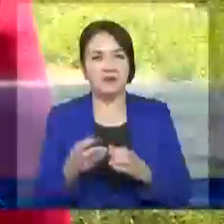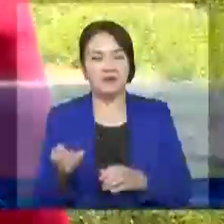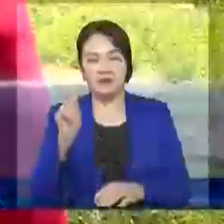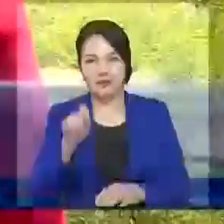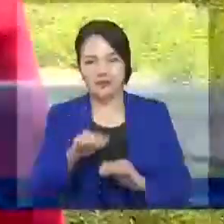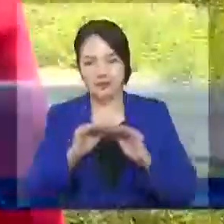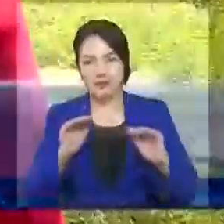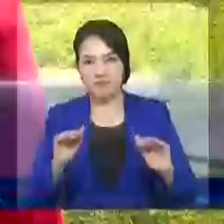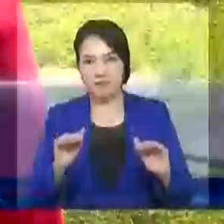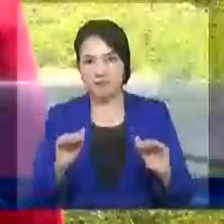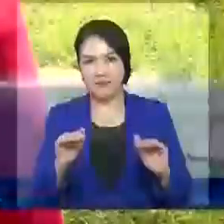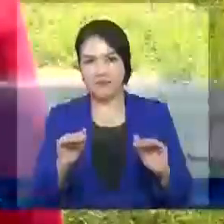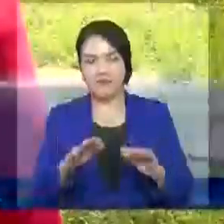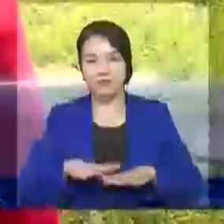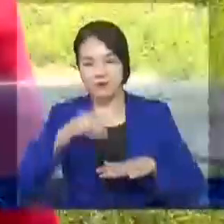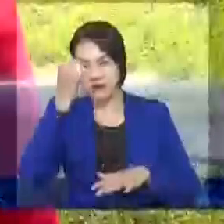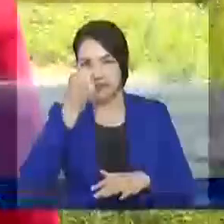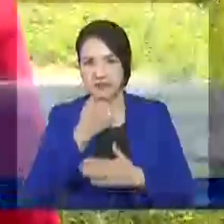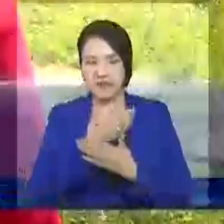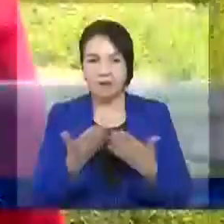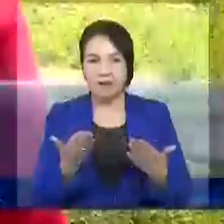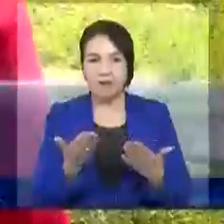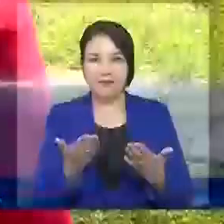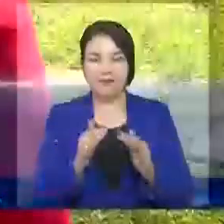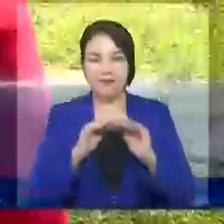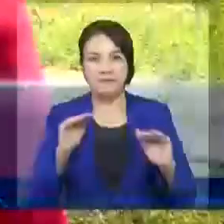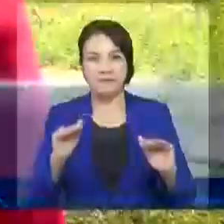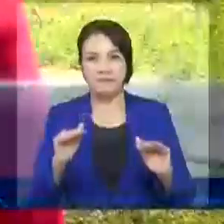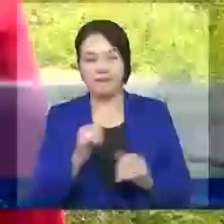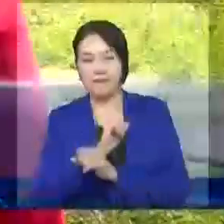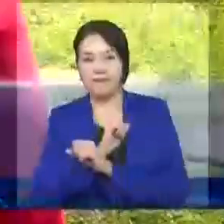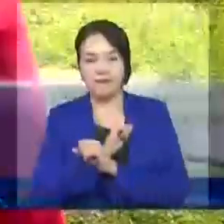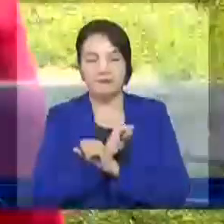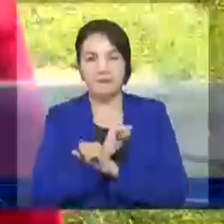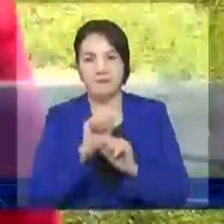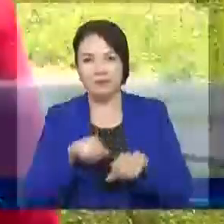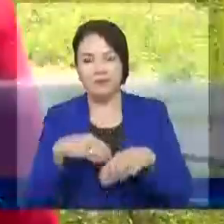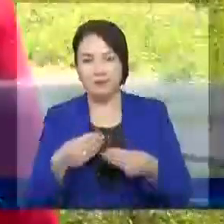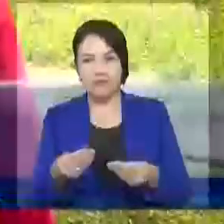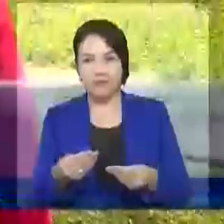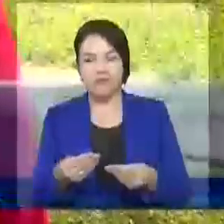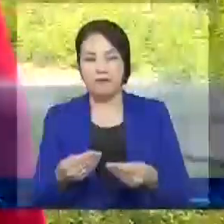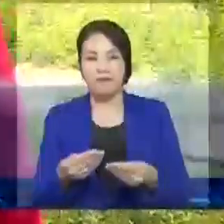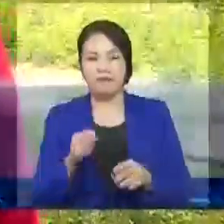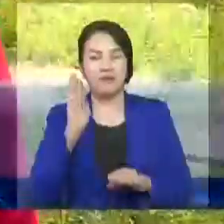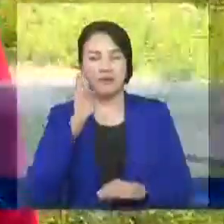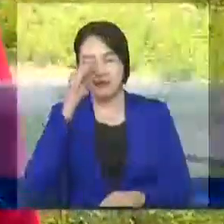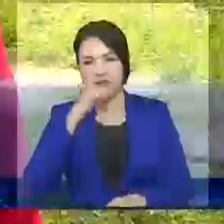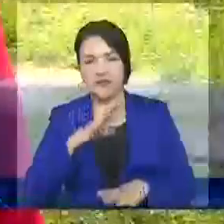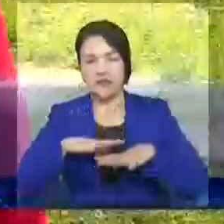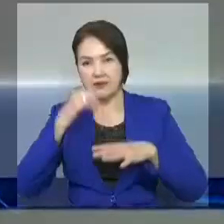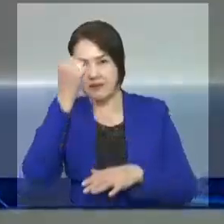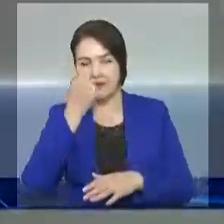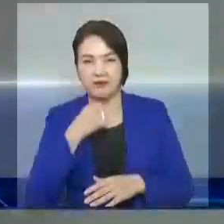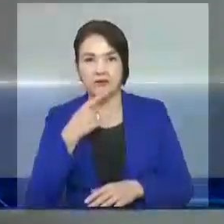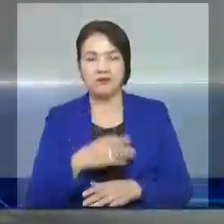отырған балалар. Үлкен алғыс білдіреміз осындай енді балаларымызды демалуға мүмкіндік бергендері үшін, ата-аналарына үлкен алғыс